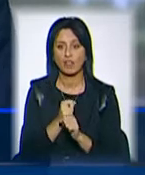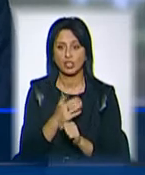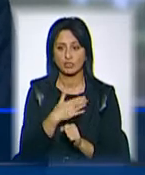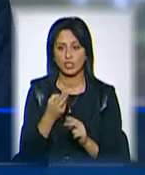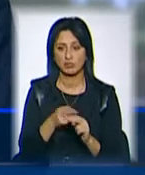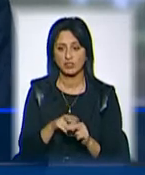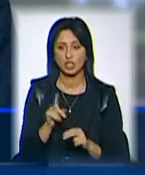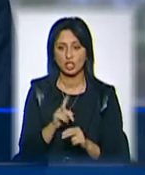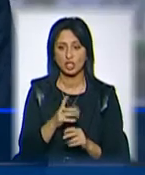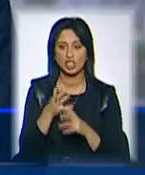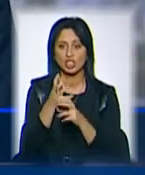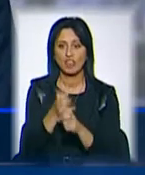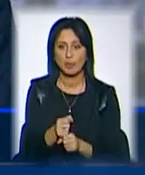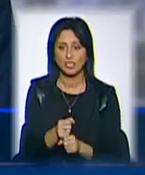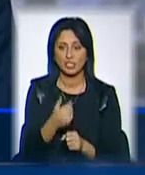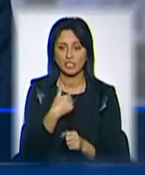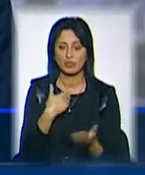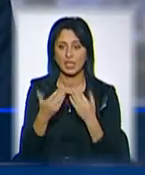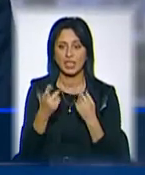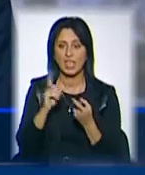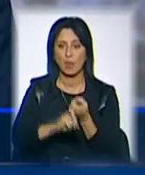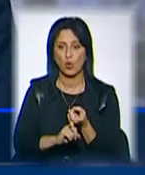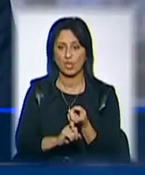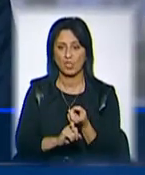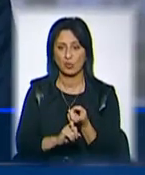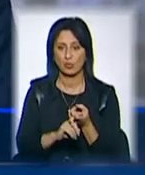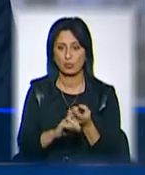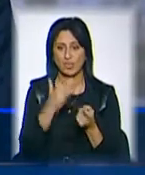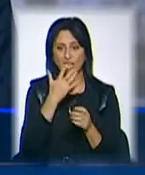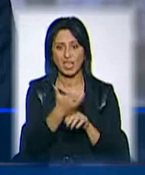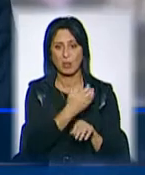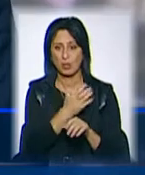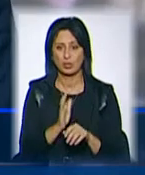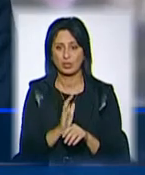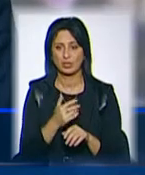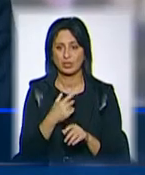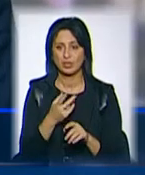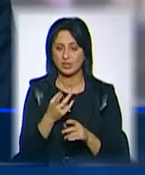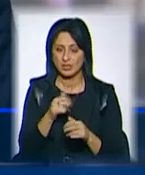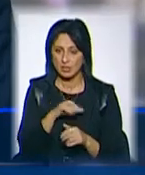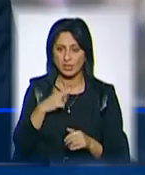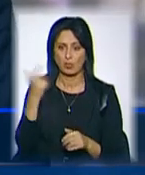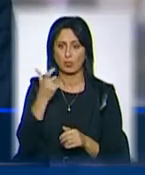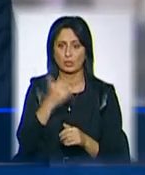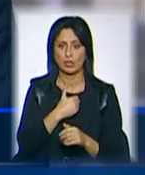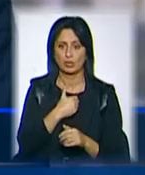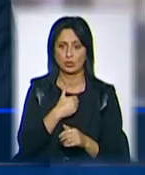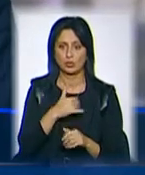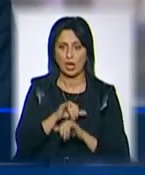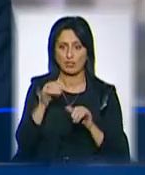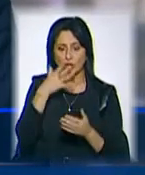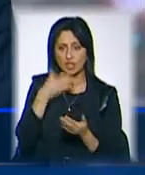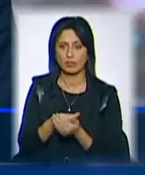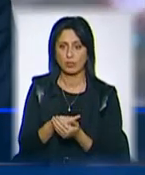ჩვენ იმისთვის, რომ შევამციროთ ჩვენი დამოკიდებულება იმპორტირებულ რესურსზე, ანუ გარე რესურსებზე, და